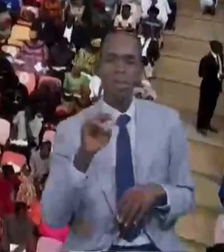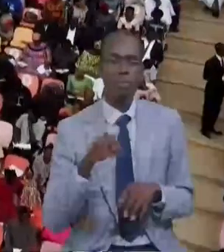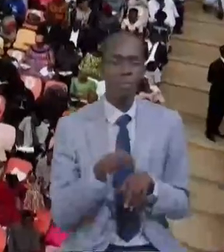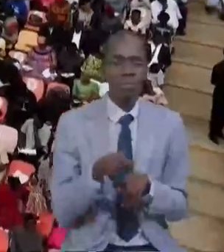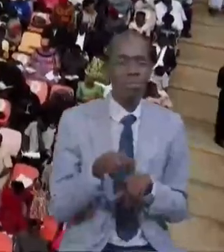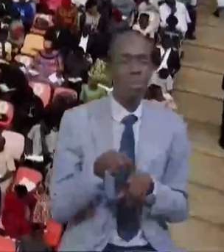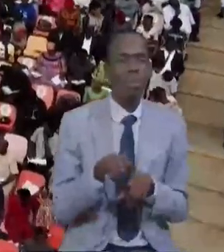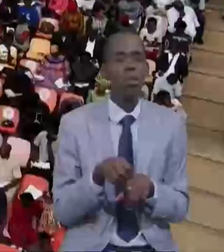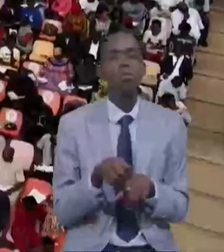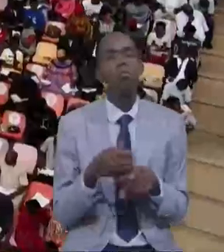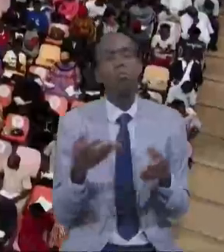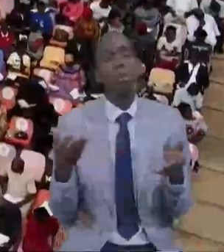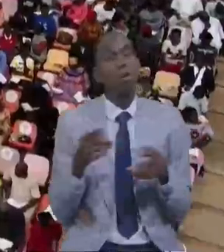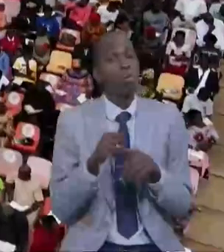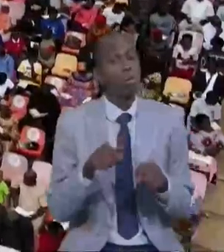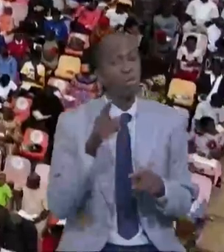Tu es charnel.